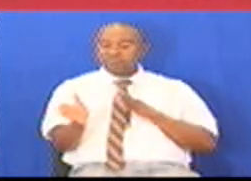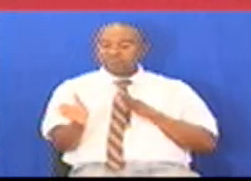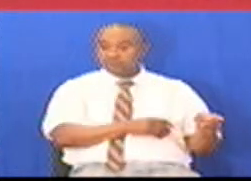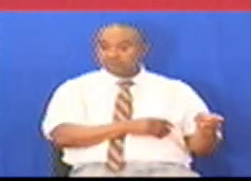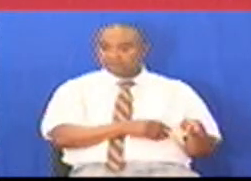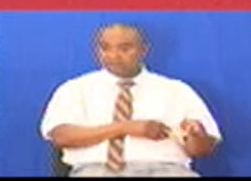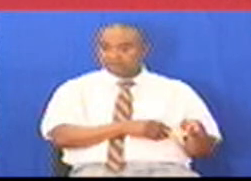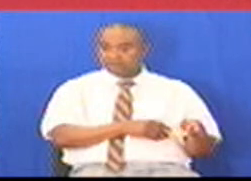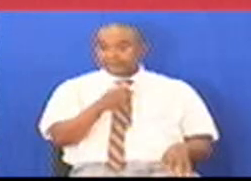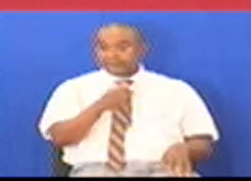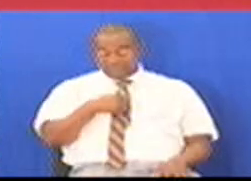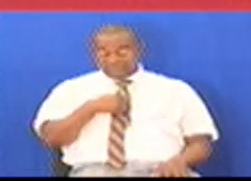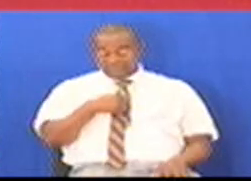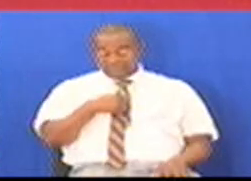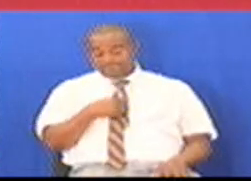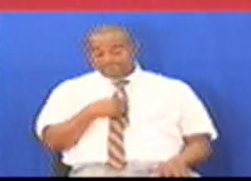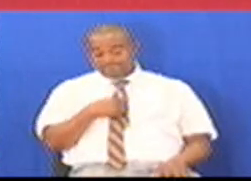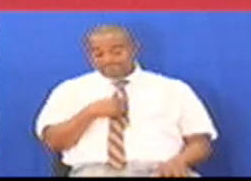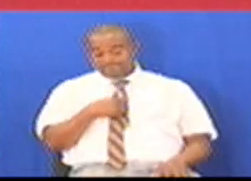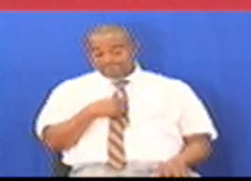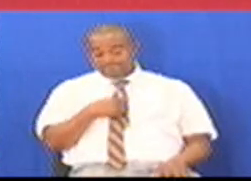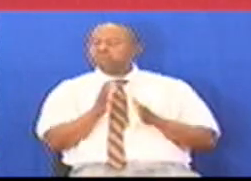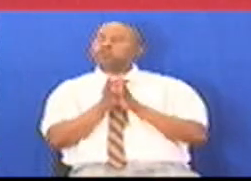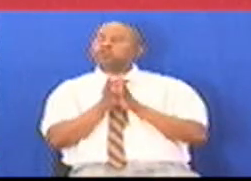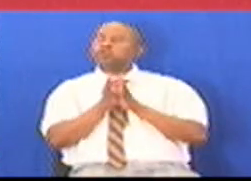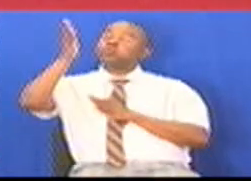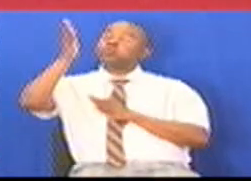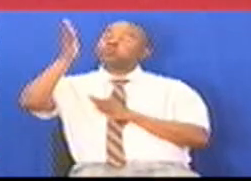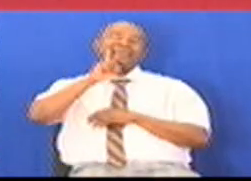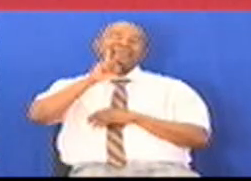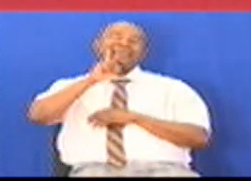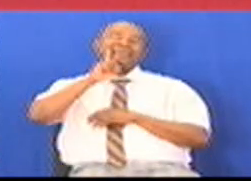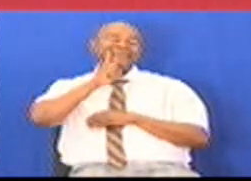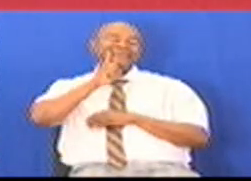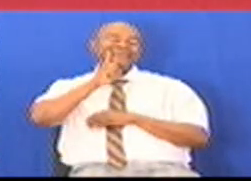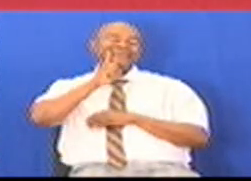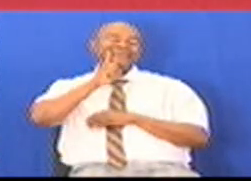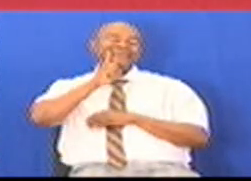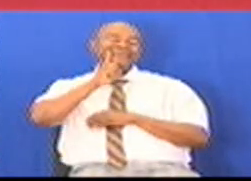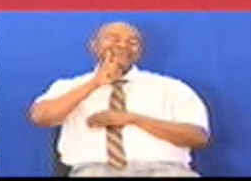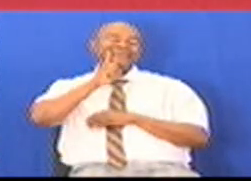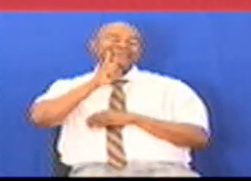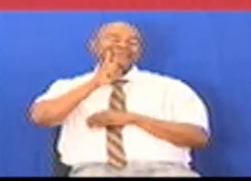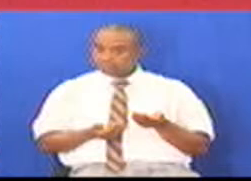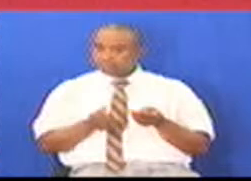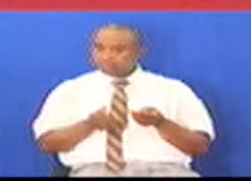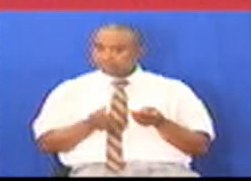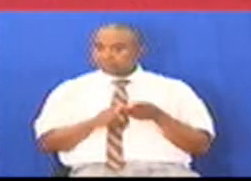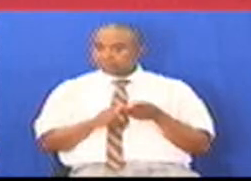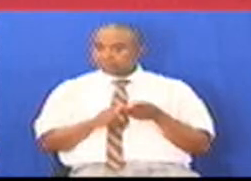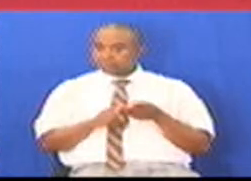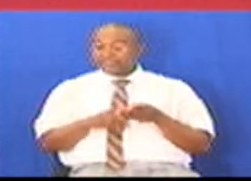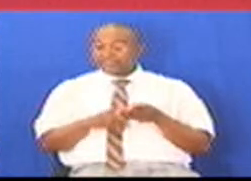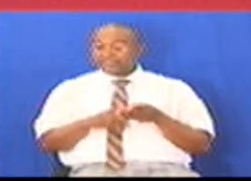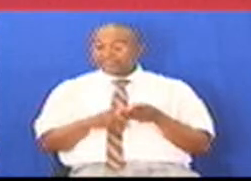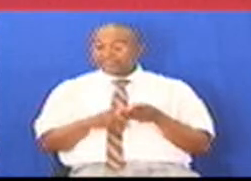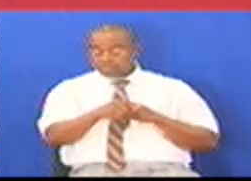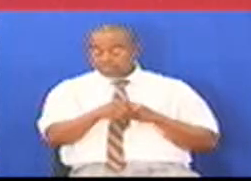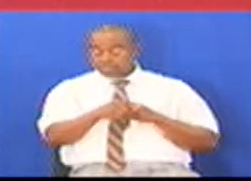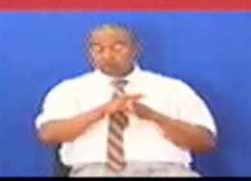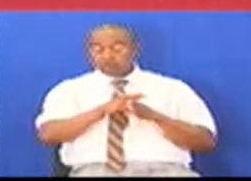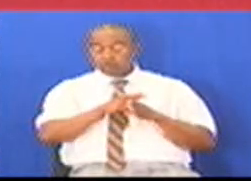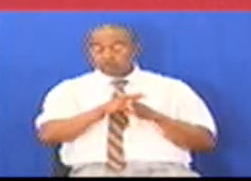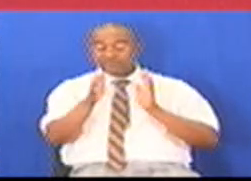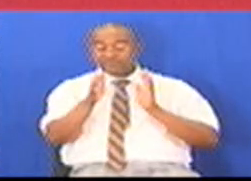nina kila sababu ya kumshukuru Mungu kwa kila jambo nililotenda au nililotendewa katika kuitumikia nafasi